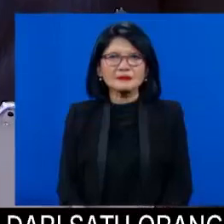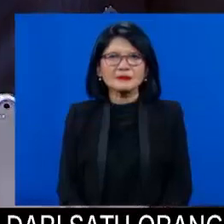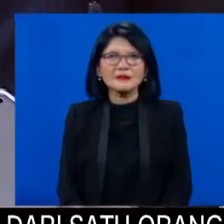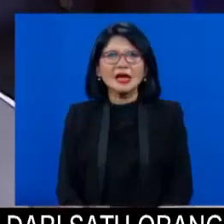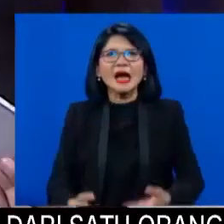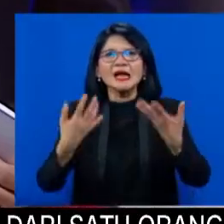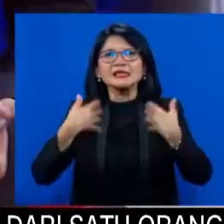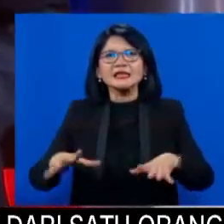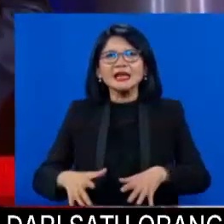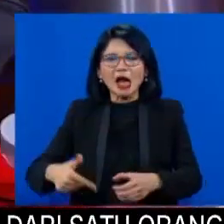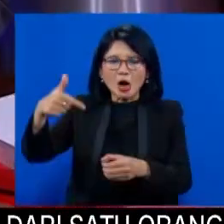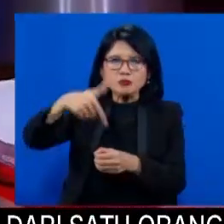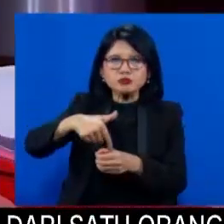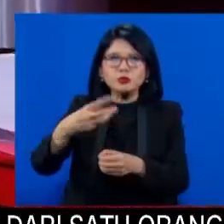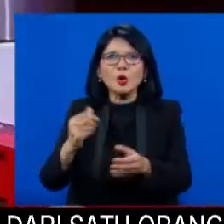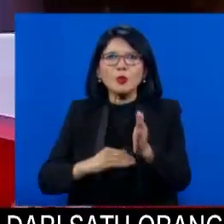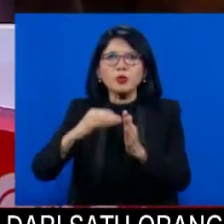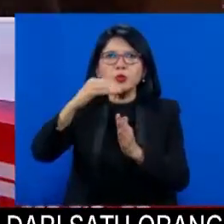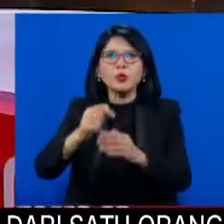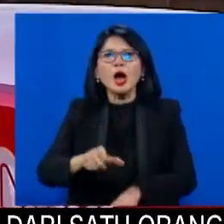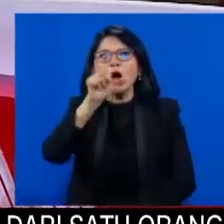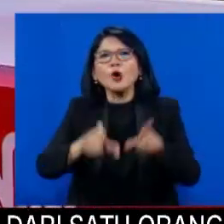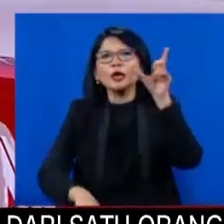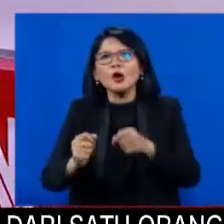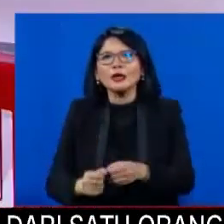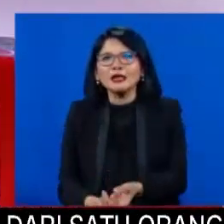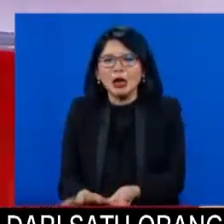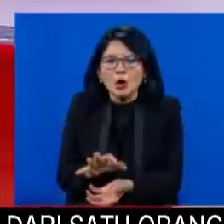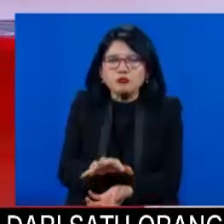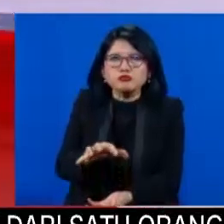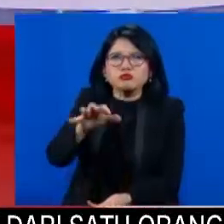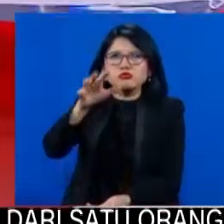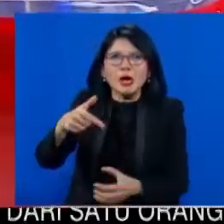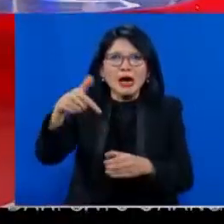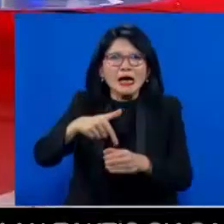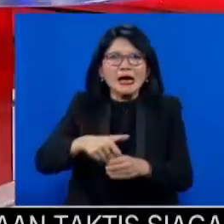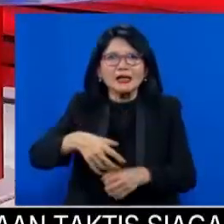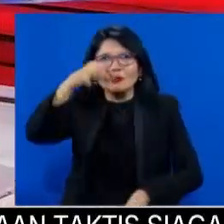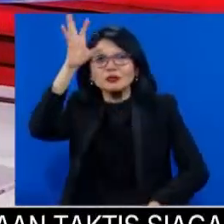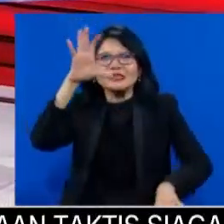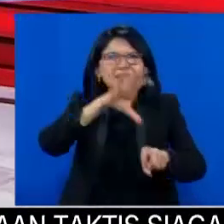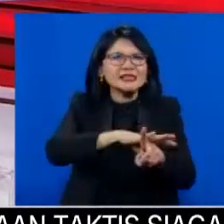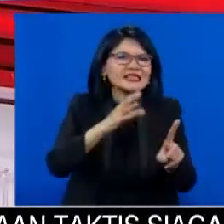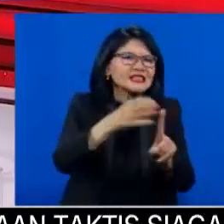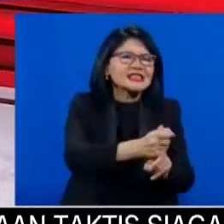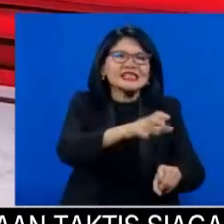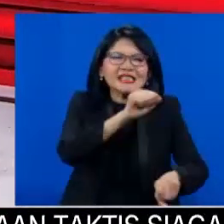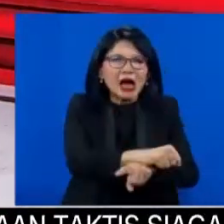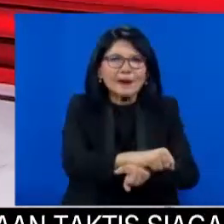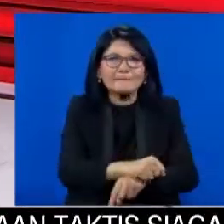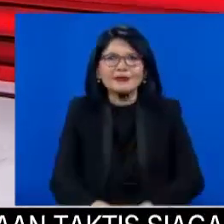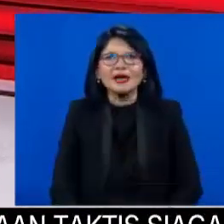Usai kenaikan harga BBM, sejumlah penimbun BBM ditangkap. 450 liter solar berhasil disita dari dua pelaku